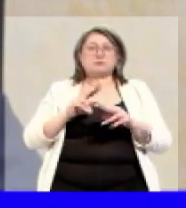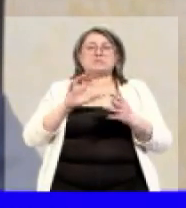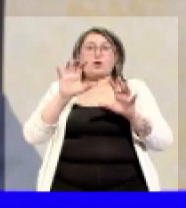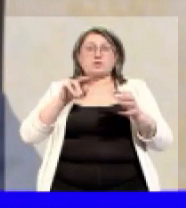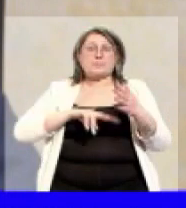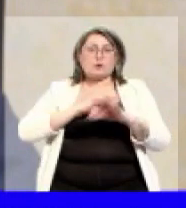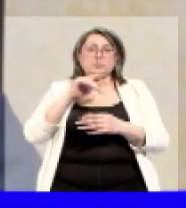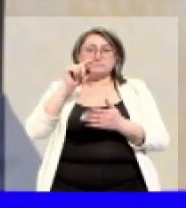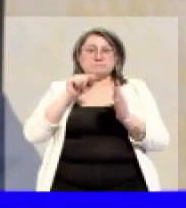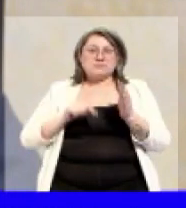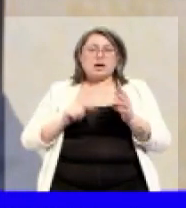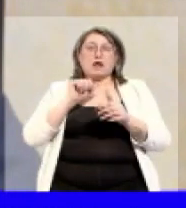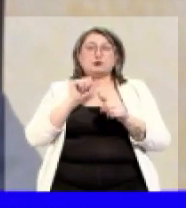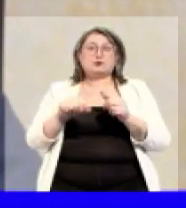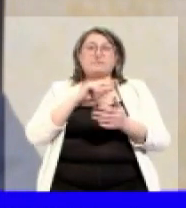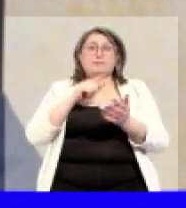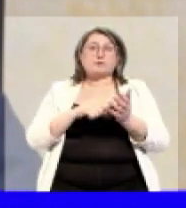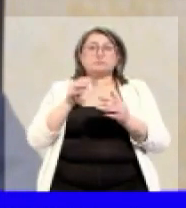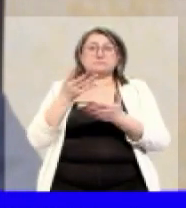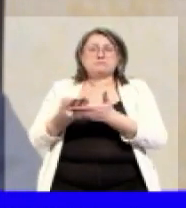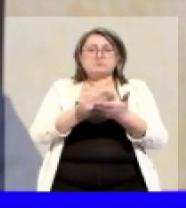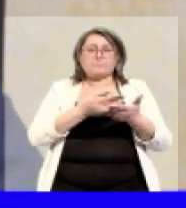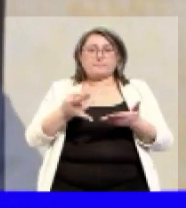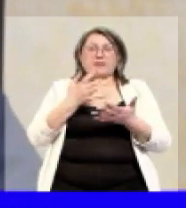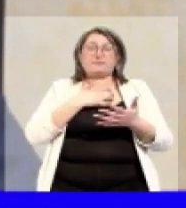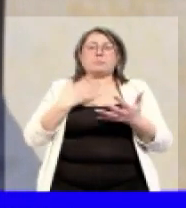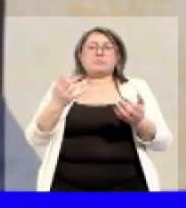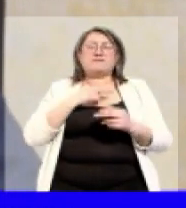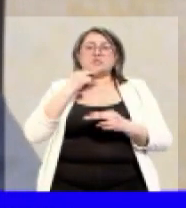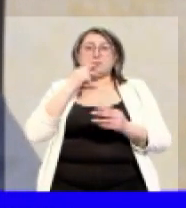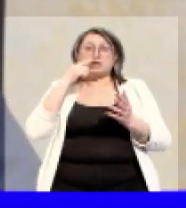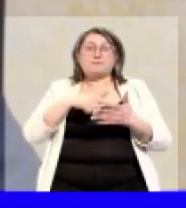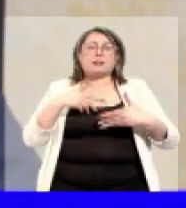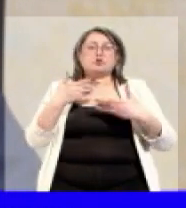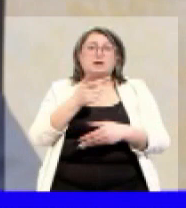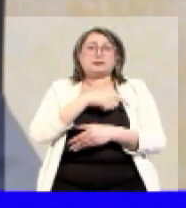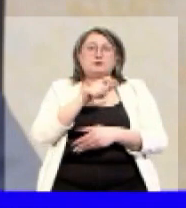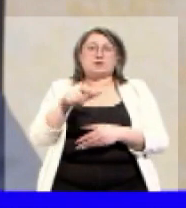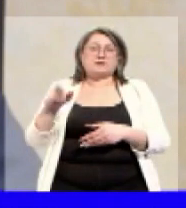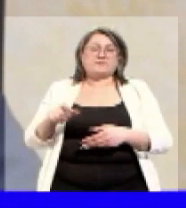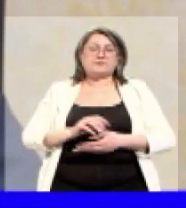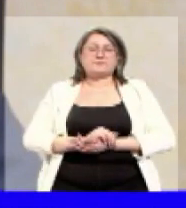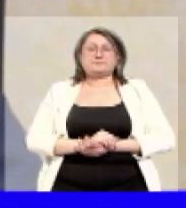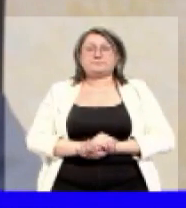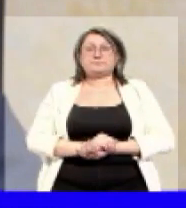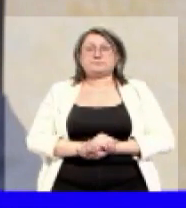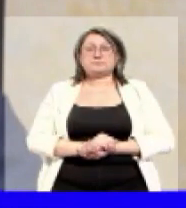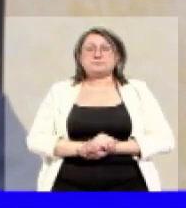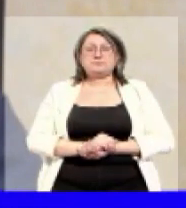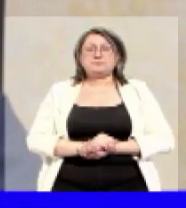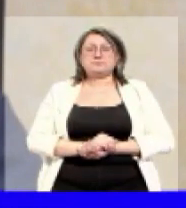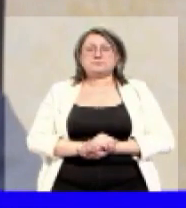кодекстері де бар. Бұл заң жобалары бойынша әсіресе өңірлерге қатысты мәселелерде